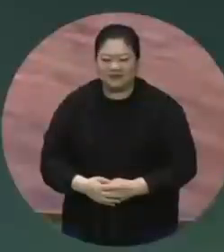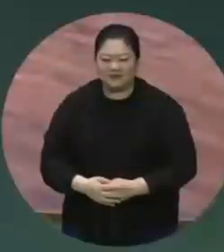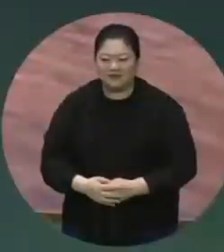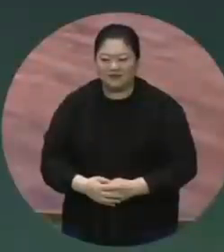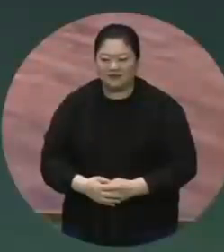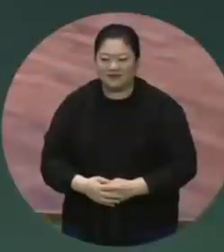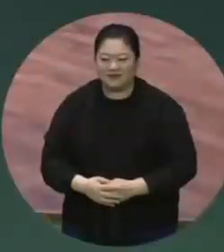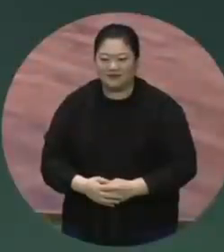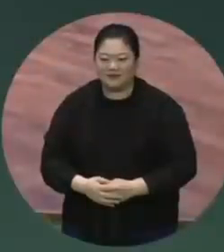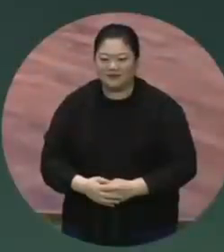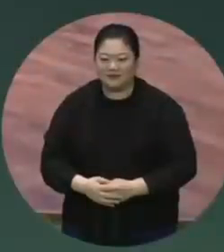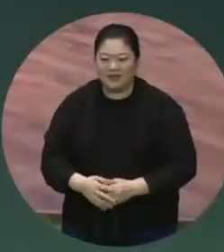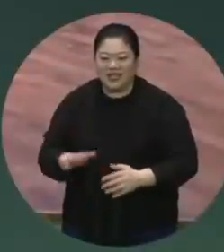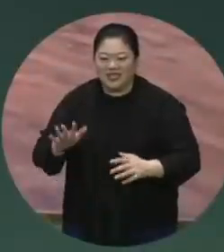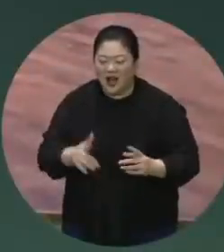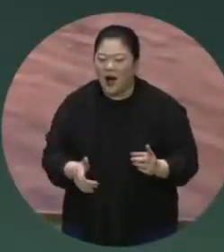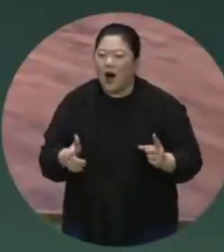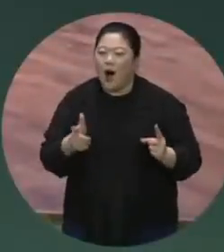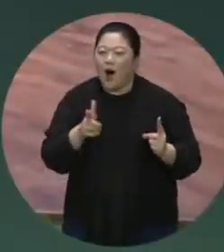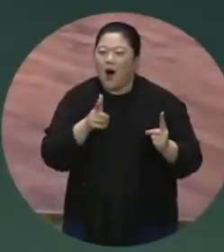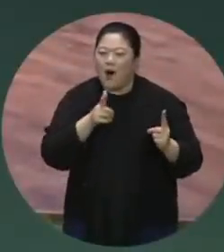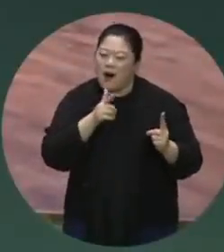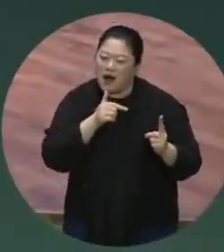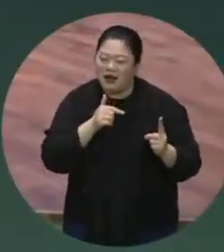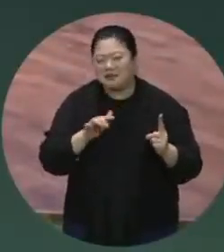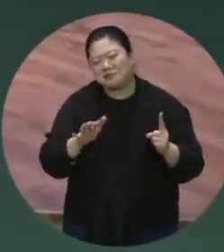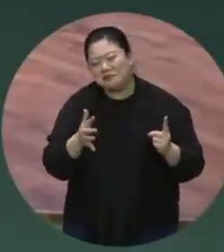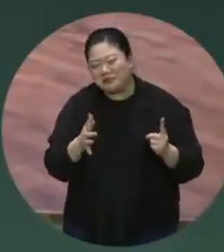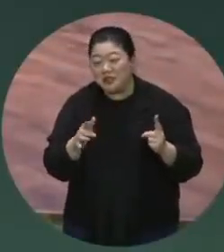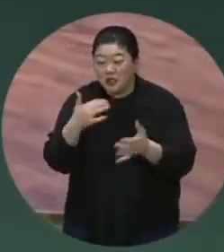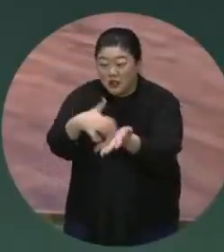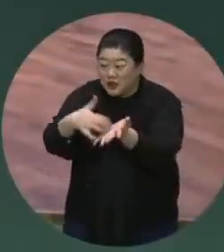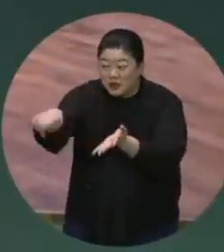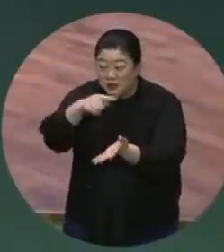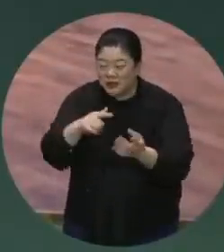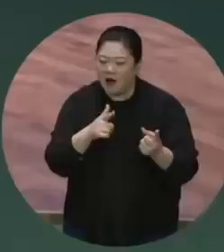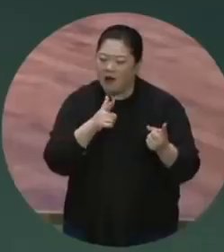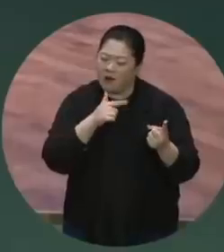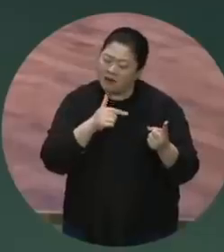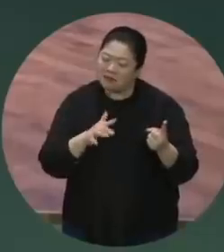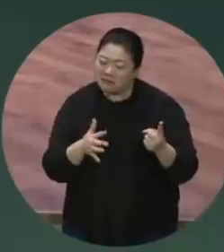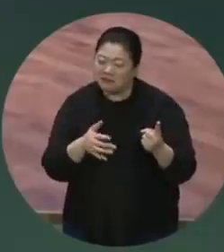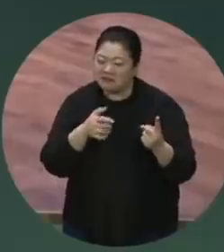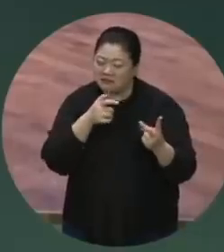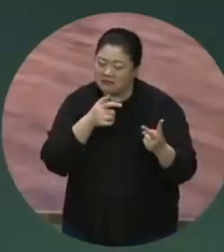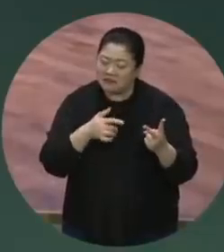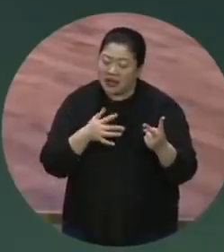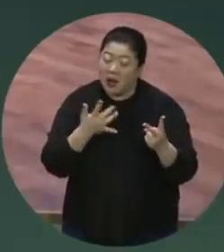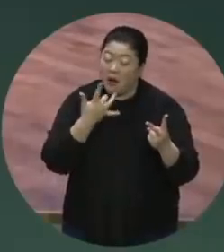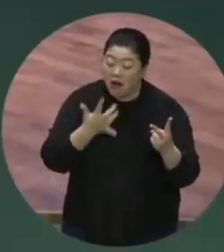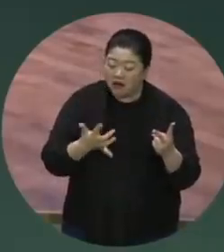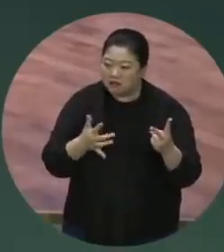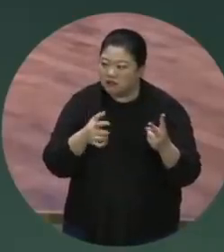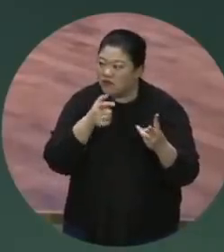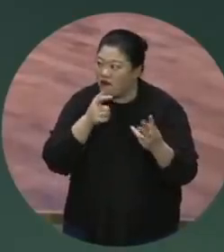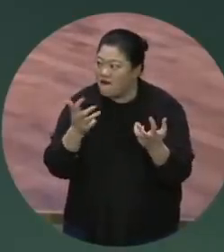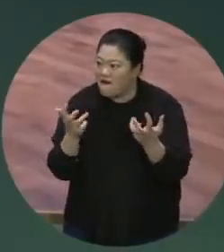보니까 이 3일째 더 많이 나온 것 같아요. 여러분들이 영적으로 깨어서 기도를 해야